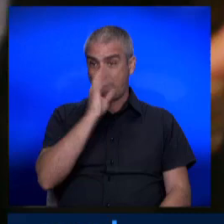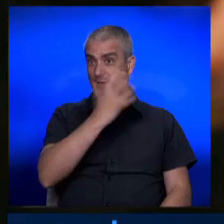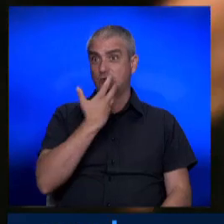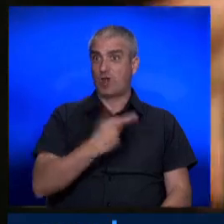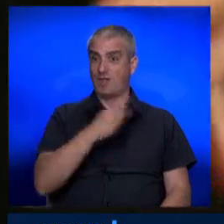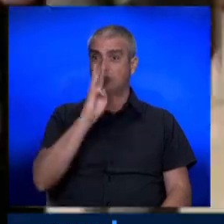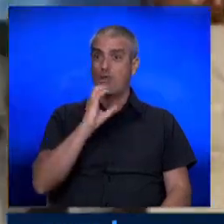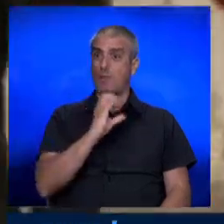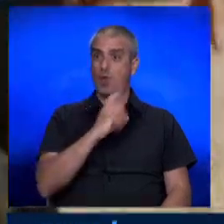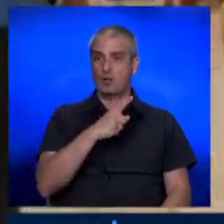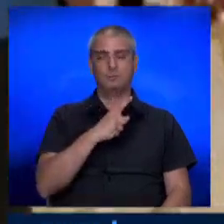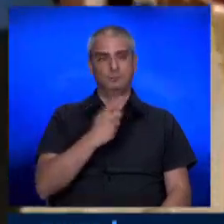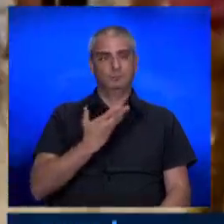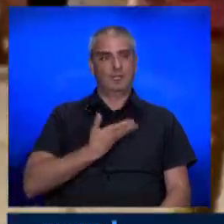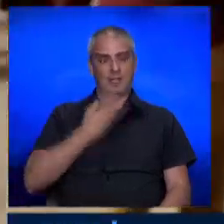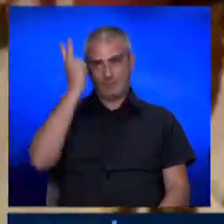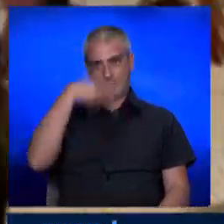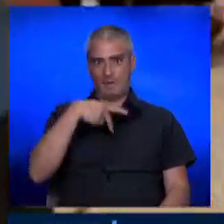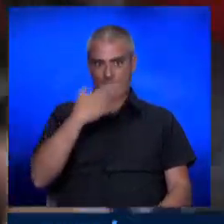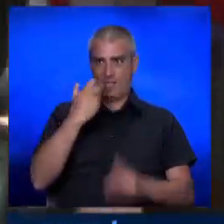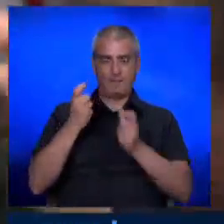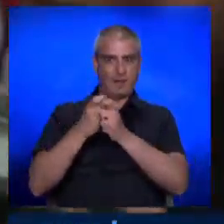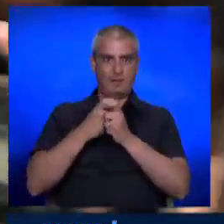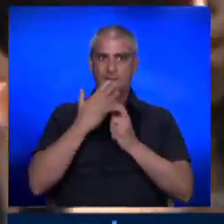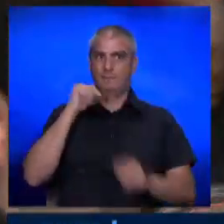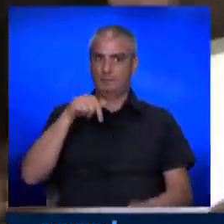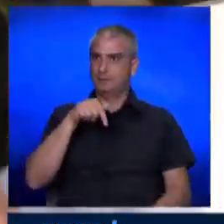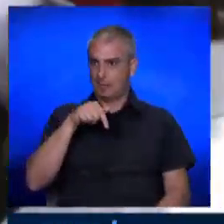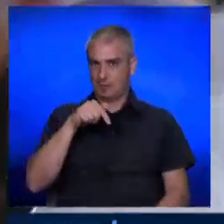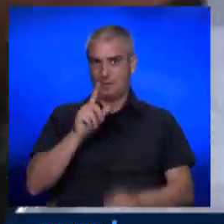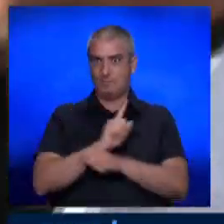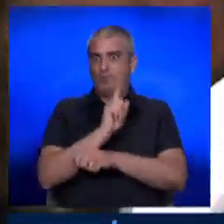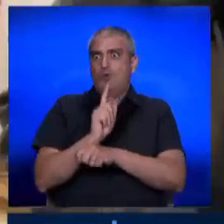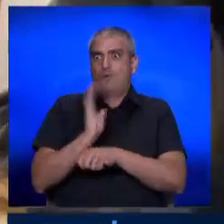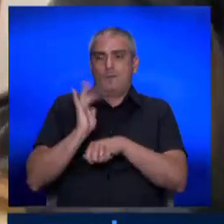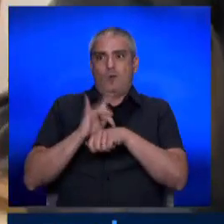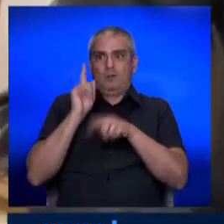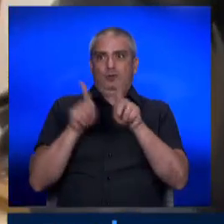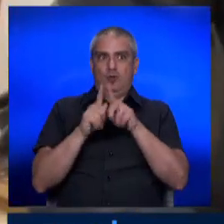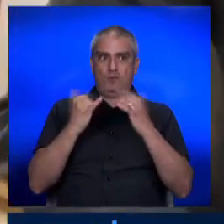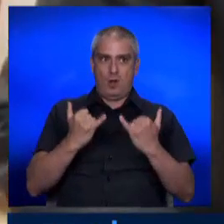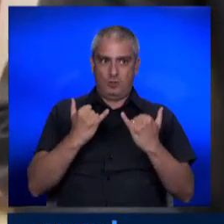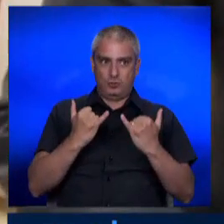שלום כהן תתקבל בהבנה בכמה חוגים בישראל בתקופה רגישה כזאת.